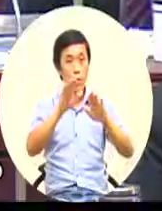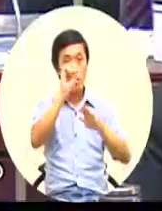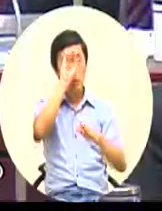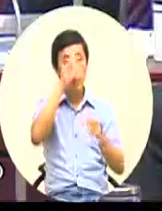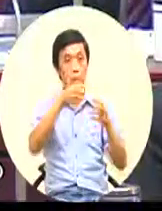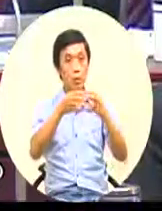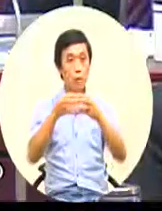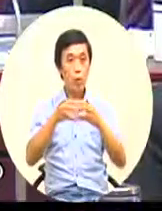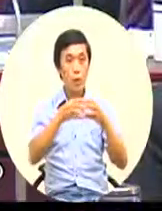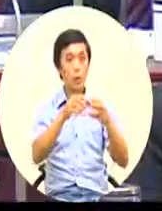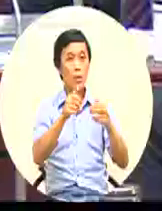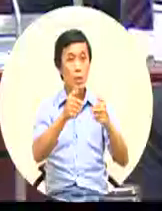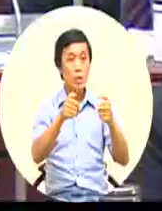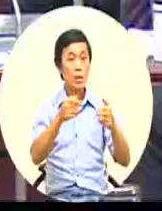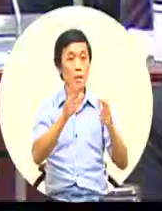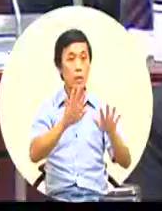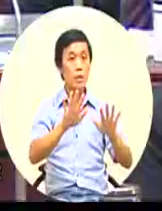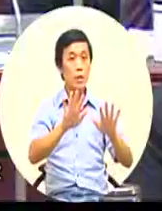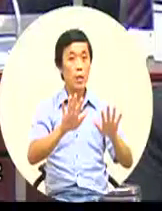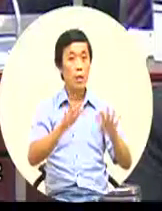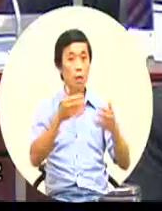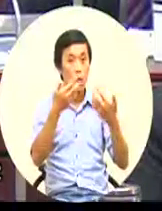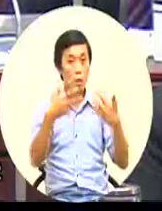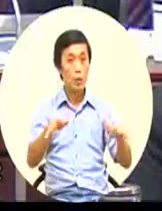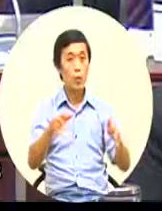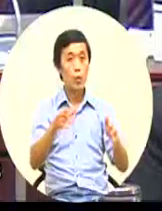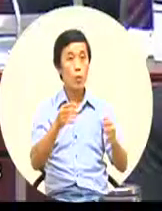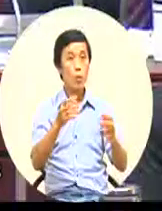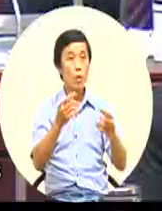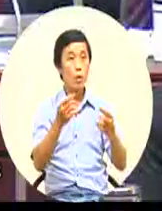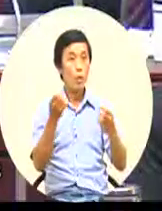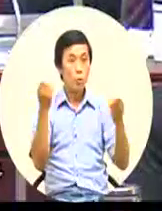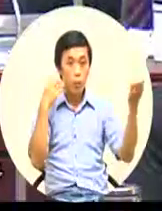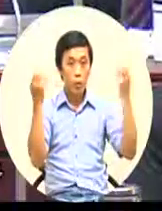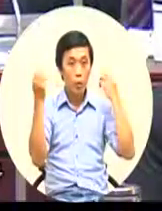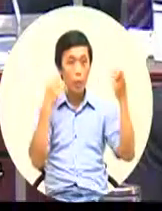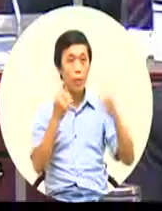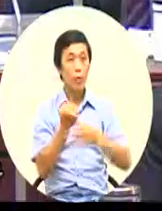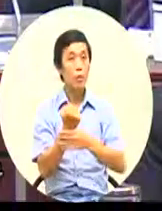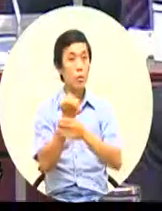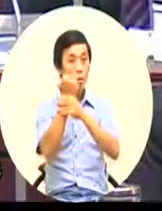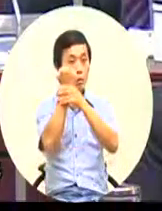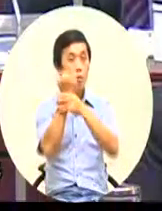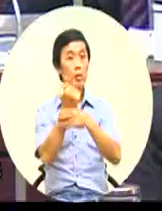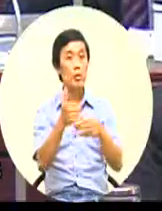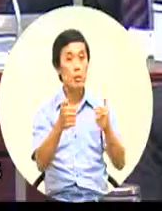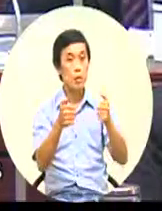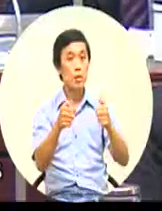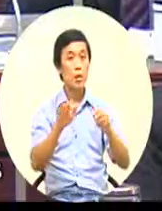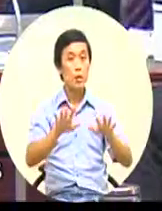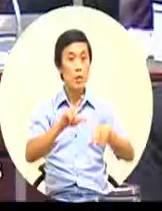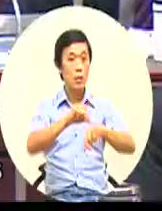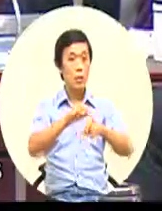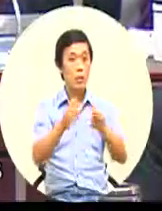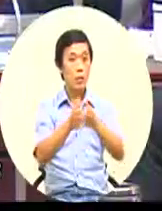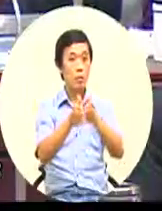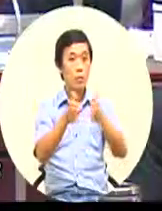仔日真济的声音支持吼。这段时间以来，